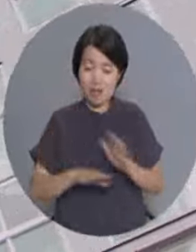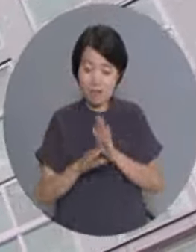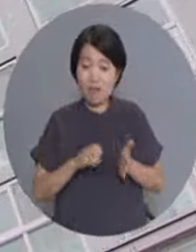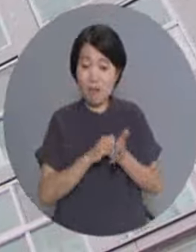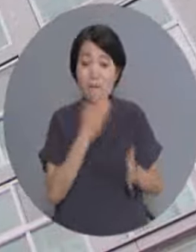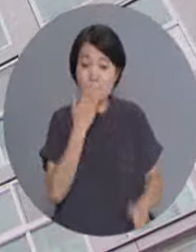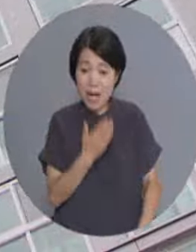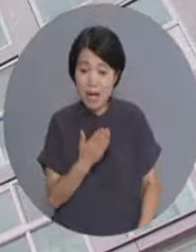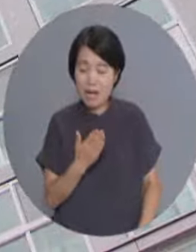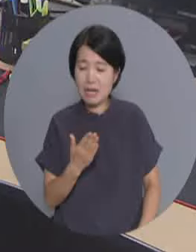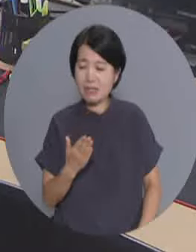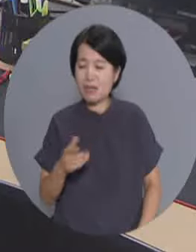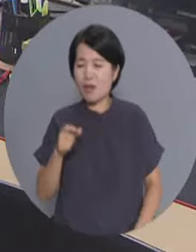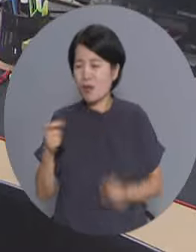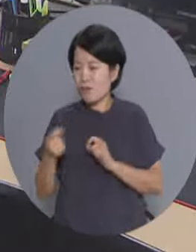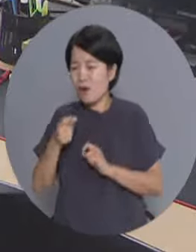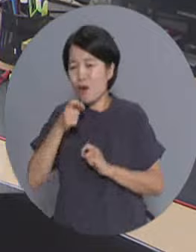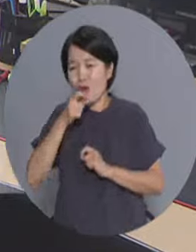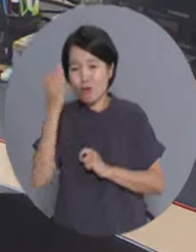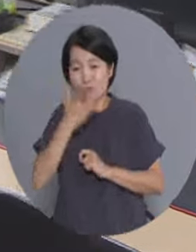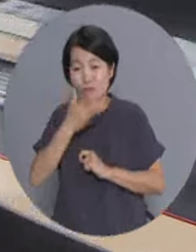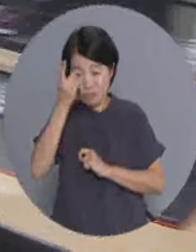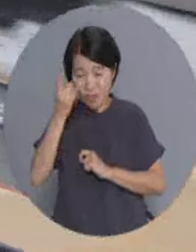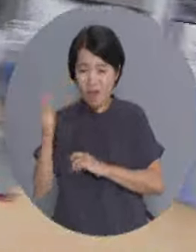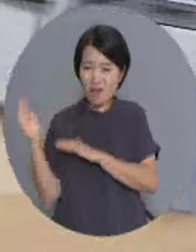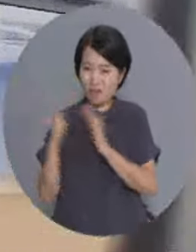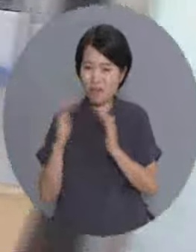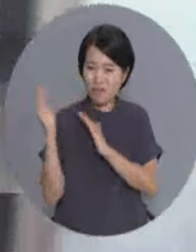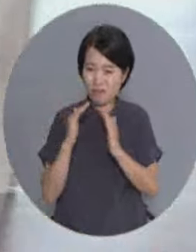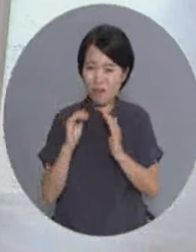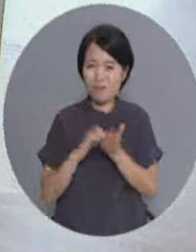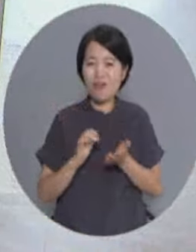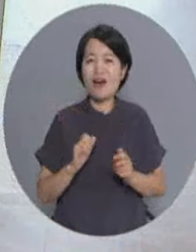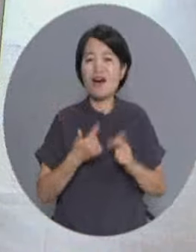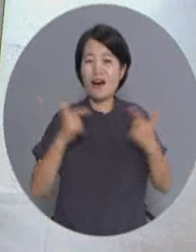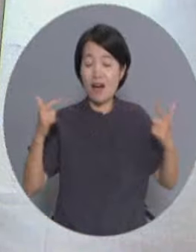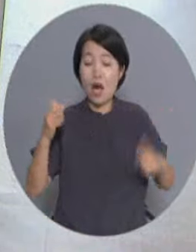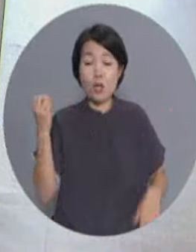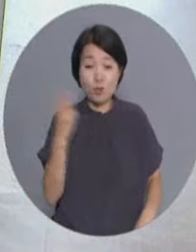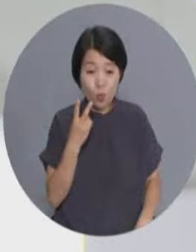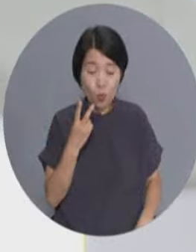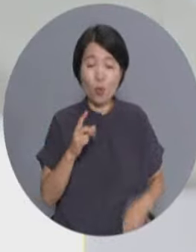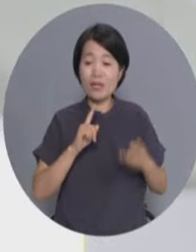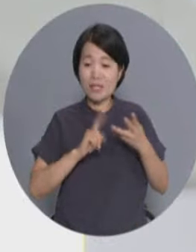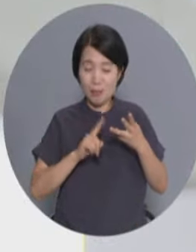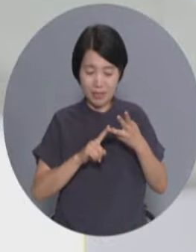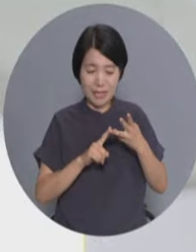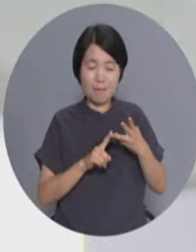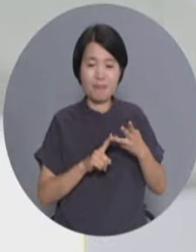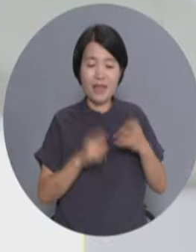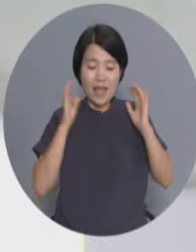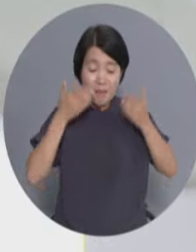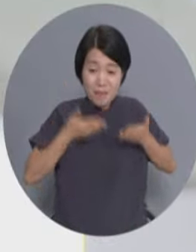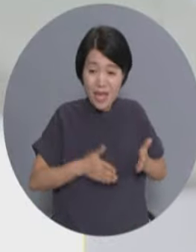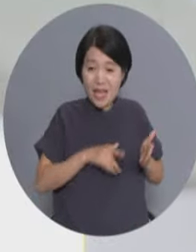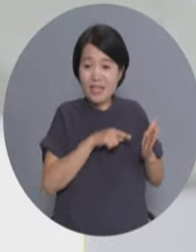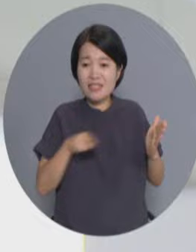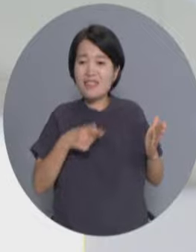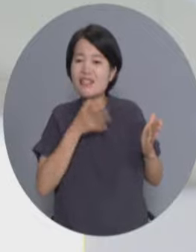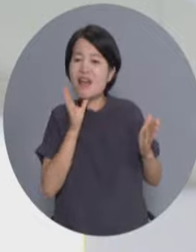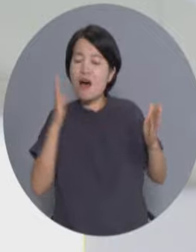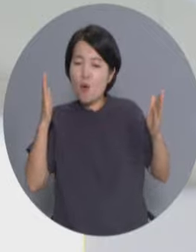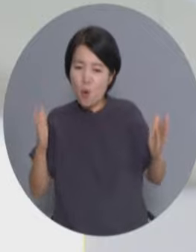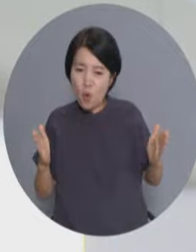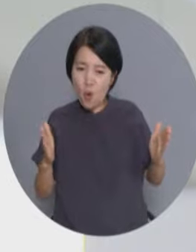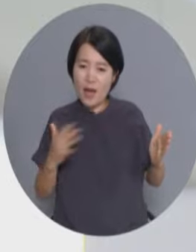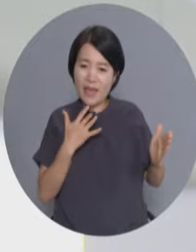있습니다. 특히 광양시만의 파격적인 생애 주기별 맞춤형 인구 정책들도 인구 증가에 한몫을 한